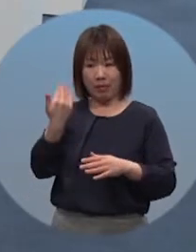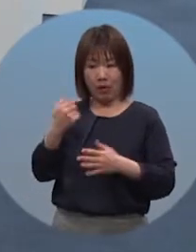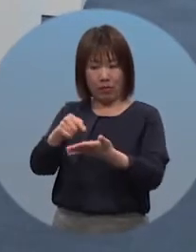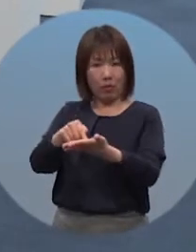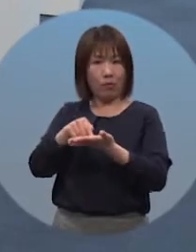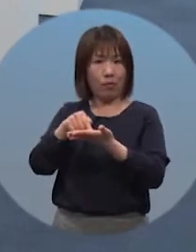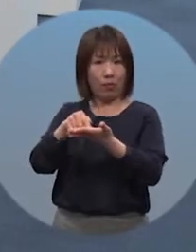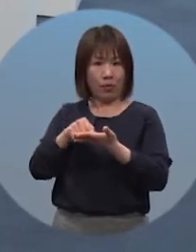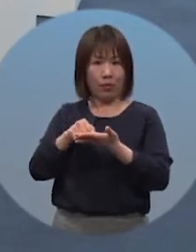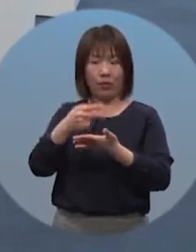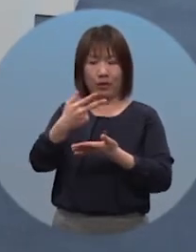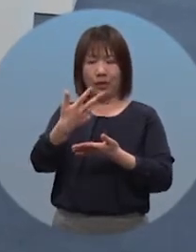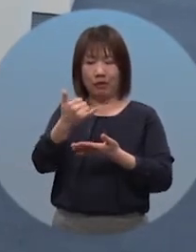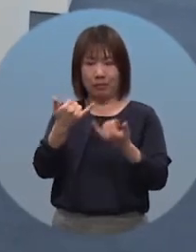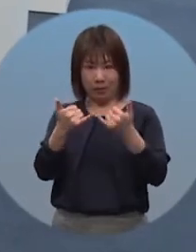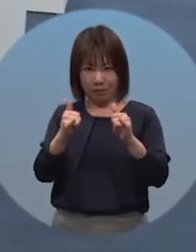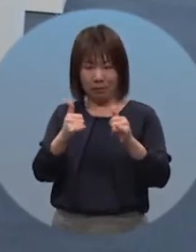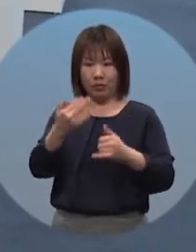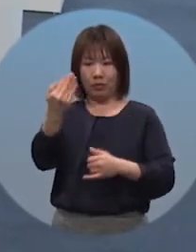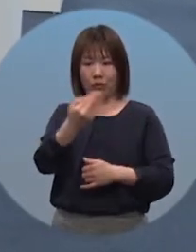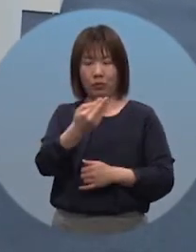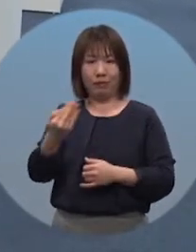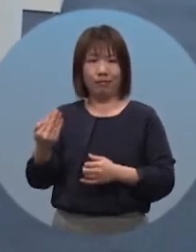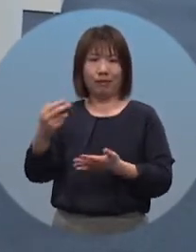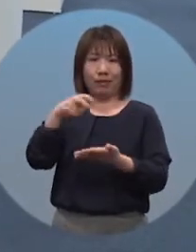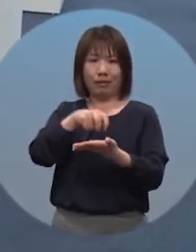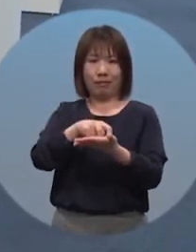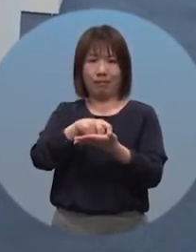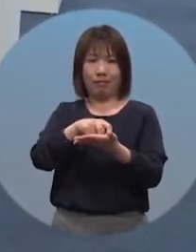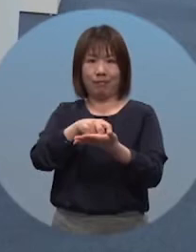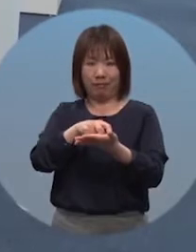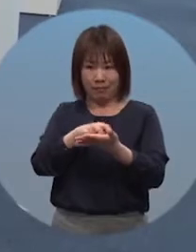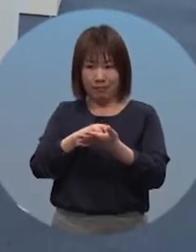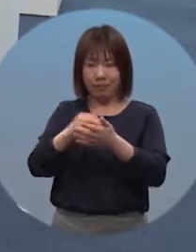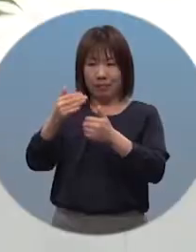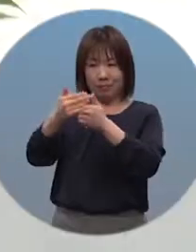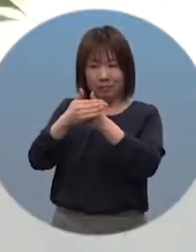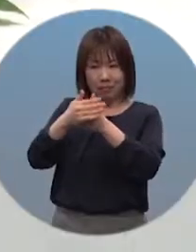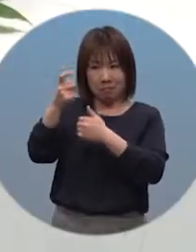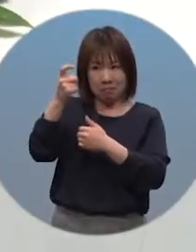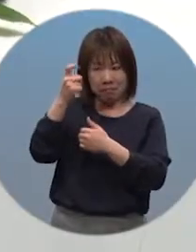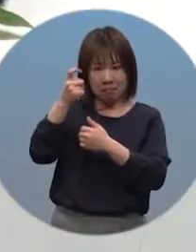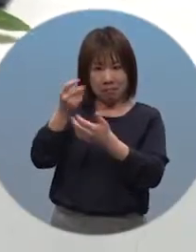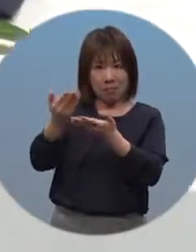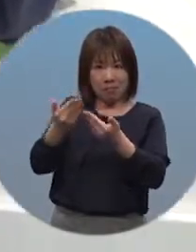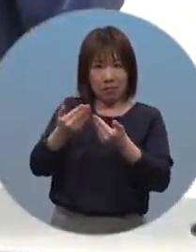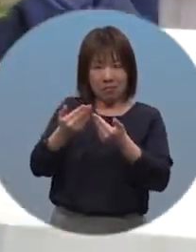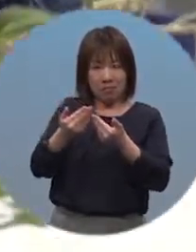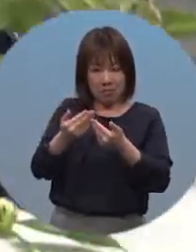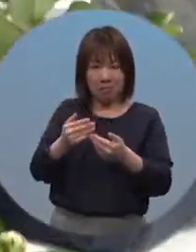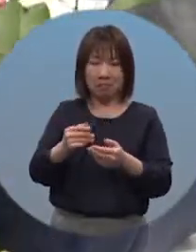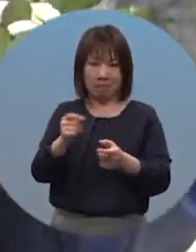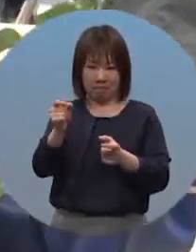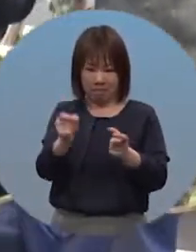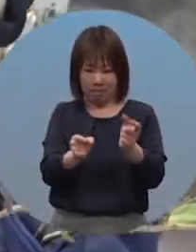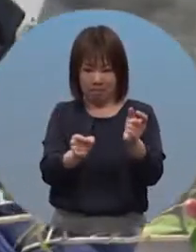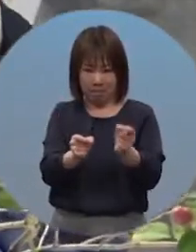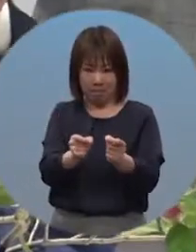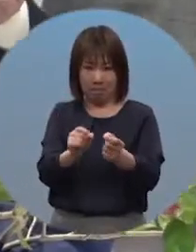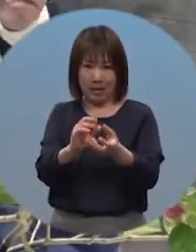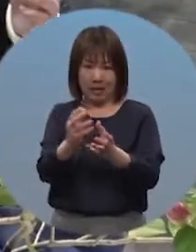人が参加し市華道協会員のアドバイスを受けながらず刃牙の生け花に調整しました